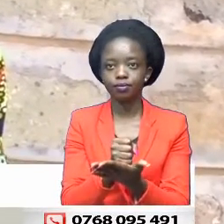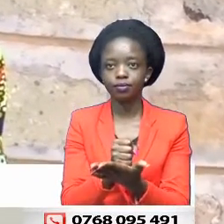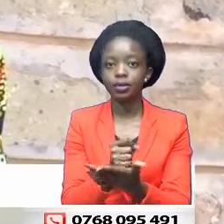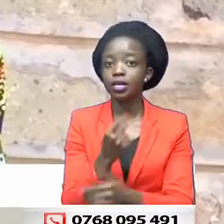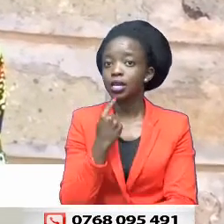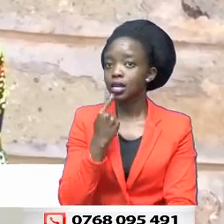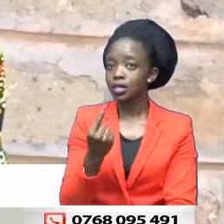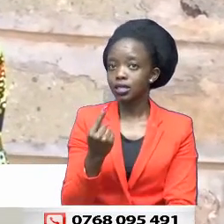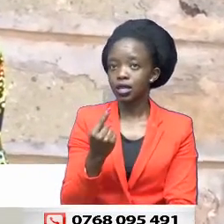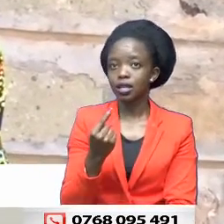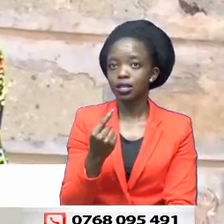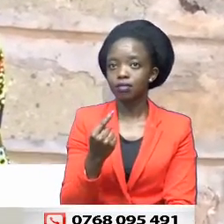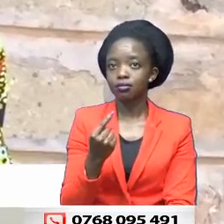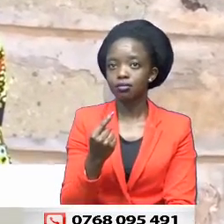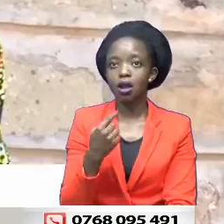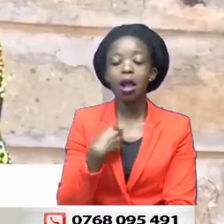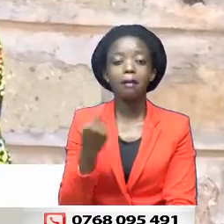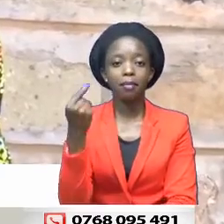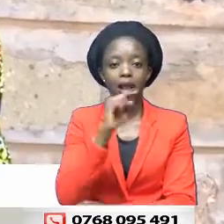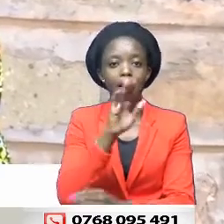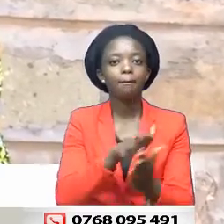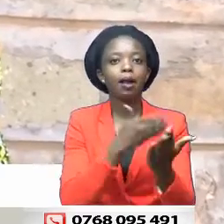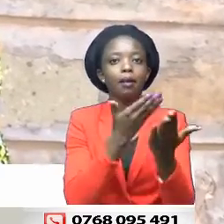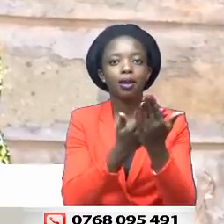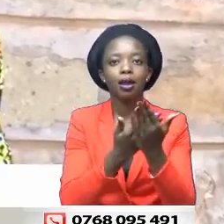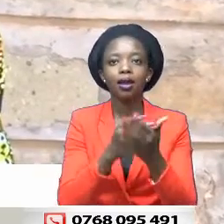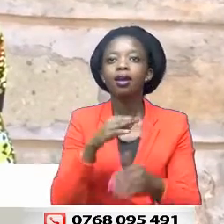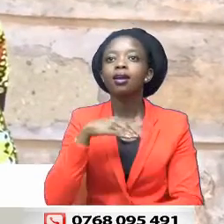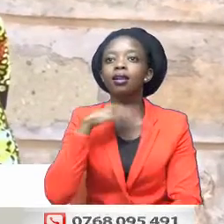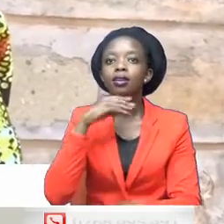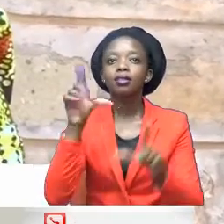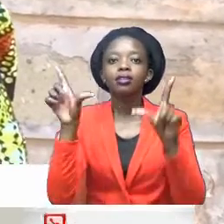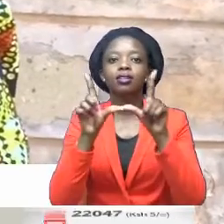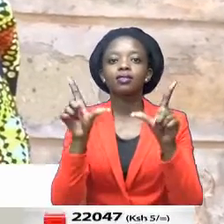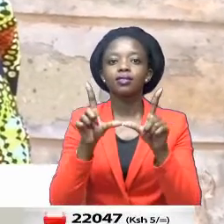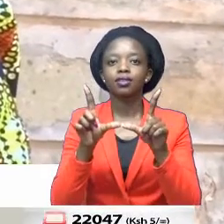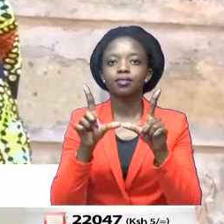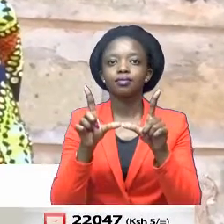nikaambia registrar, nakuja kuapply cheti certificate.